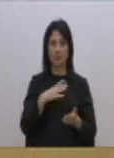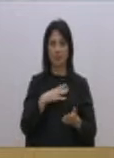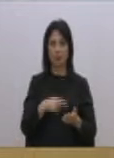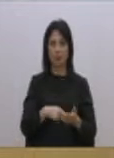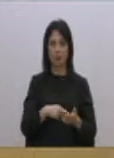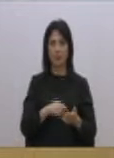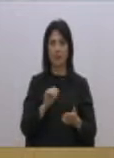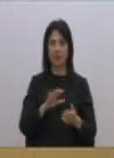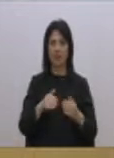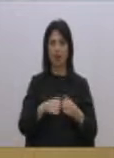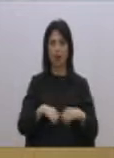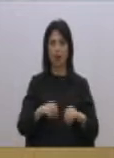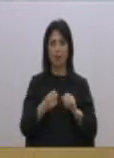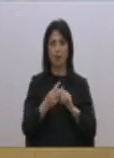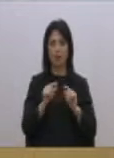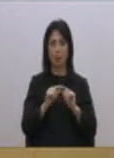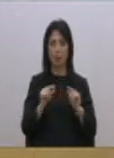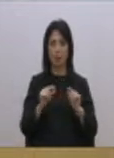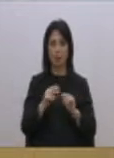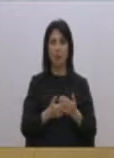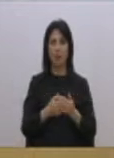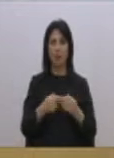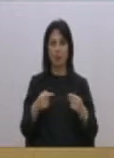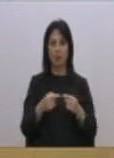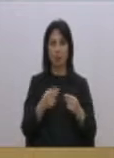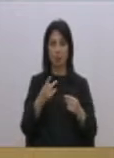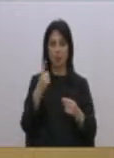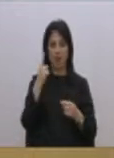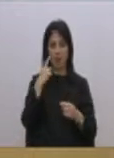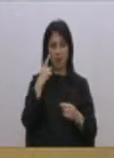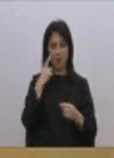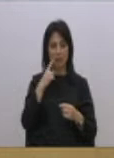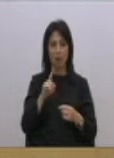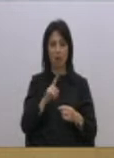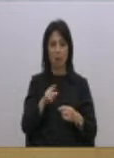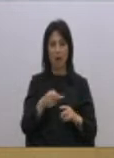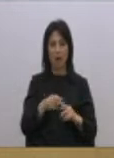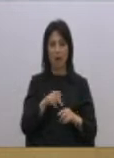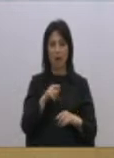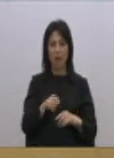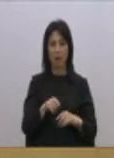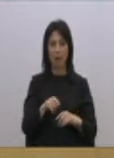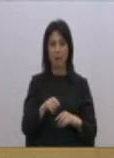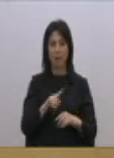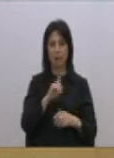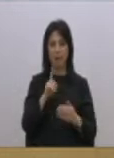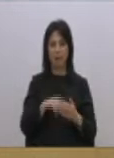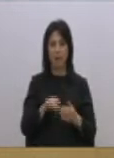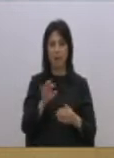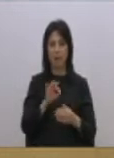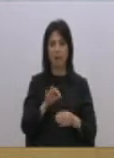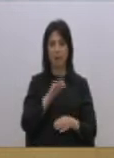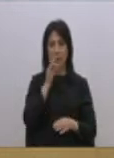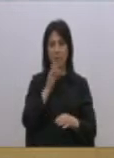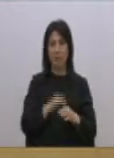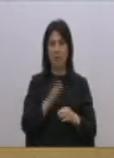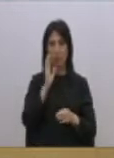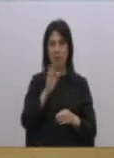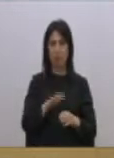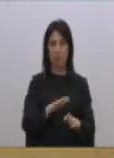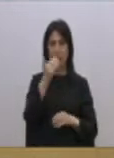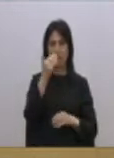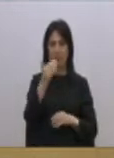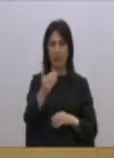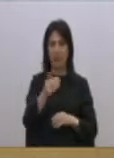იყო ევროკომისიის 12 პუნქტსა და ვენეციის კომისიის მოდით, რომ ამ საკითხზე პასუხისმგებლობა იქნება